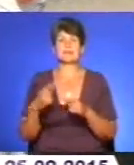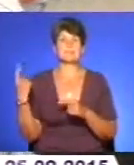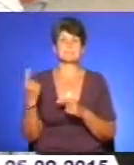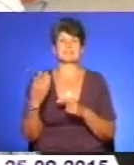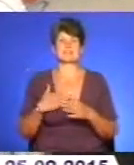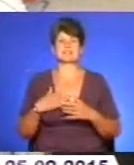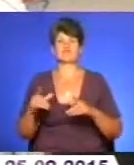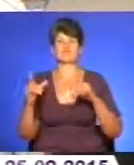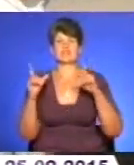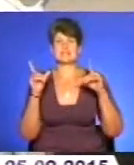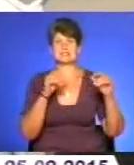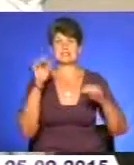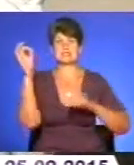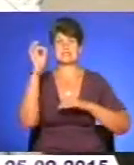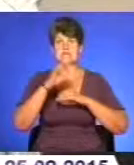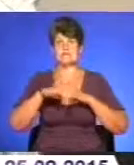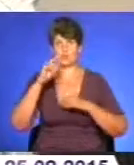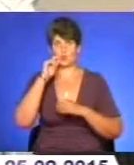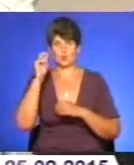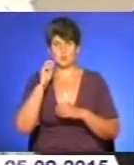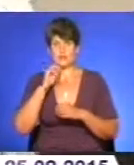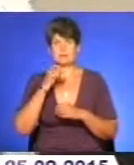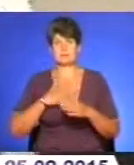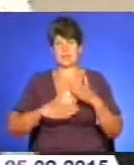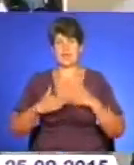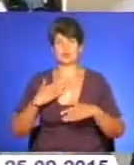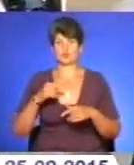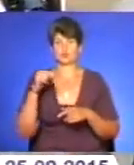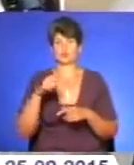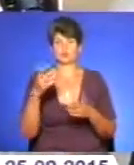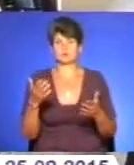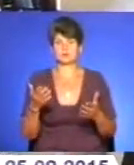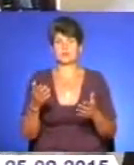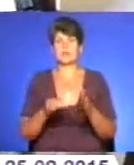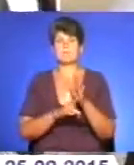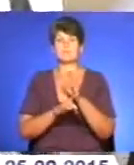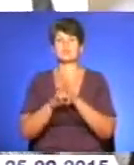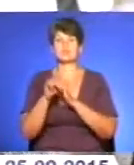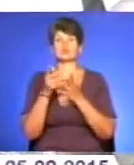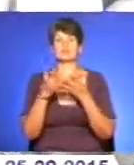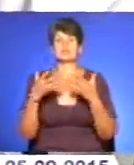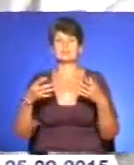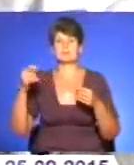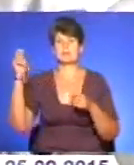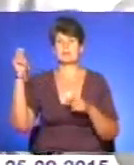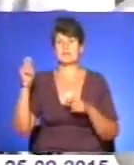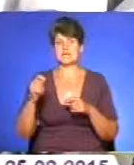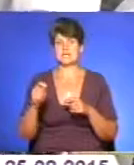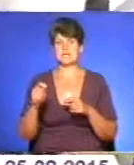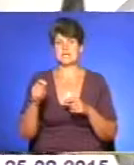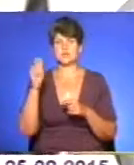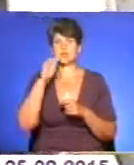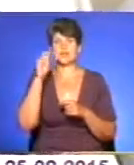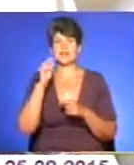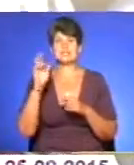такий виїзд на Західну Україну, ну і ми раді, що ми тут. Ще, мабуть, на початку весни ми приїздили від